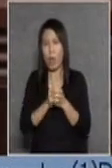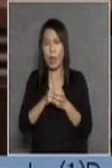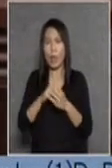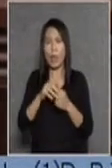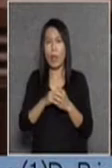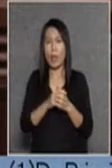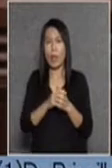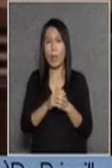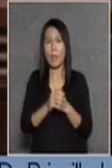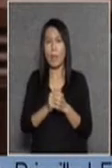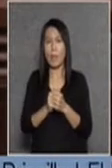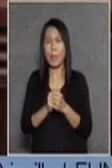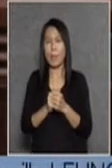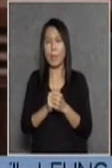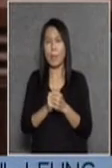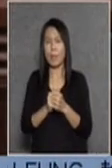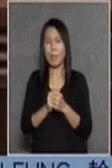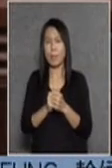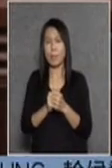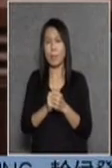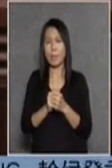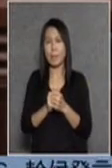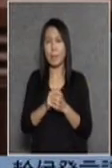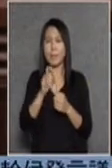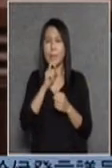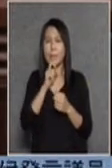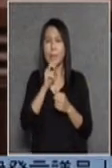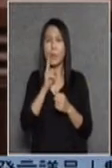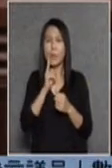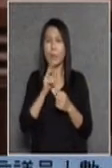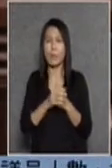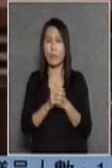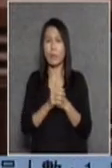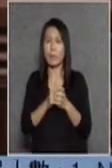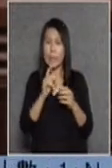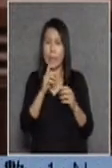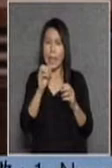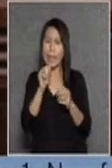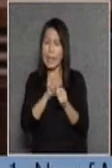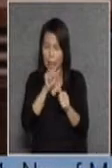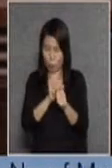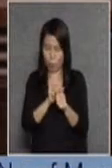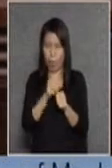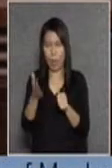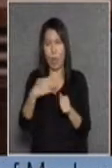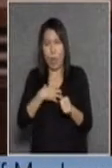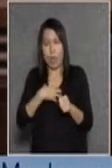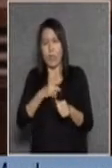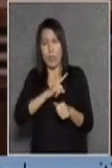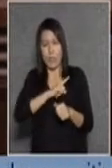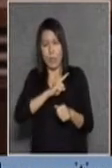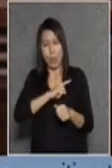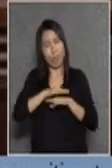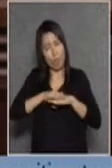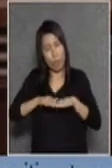into 這個 a false sense of security， 就是說騙了你呢，覺得自己是一個很安全